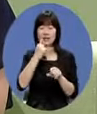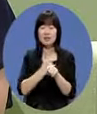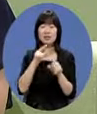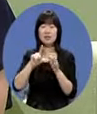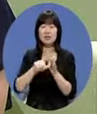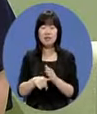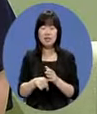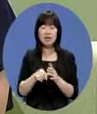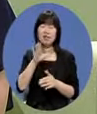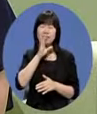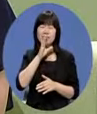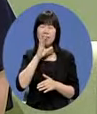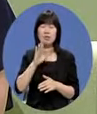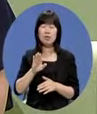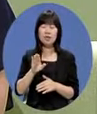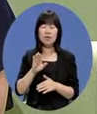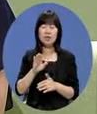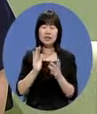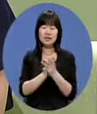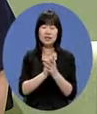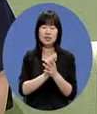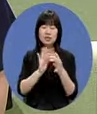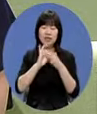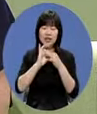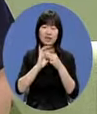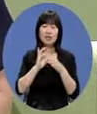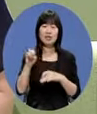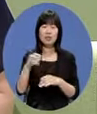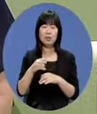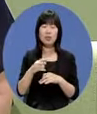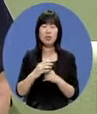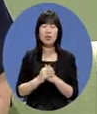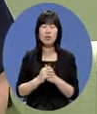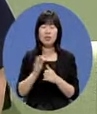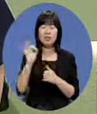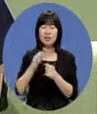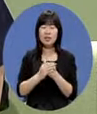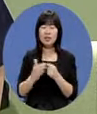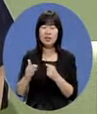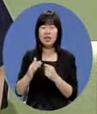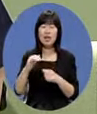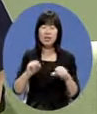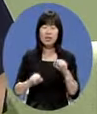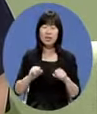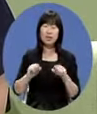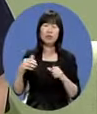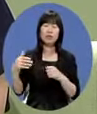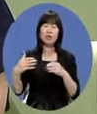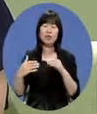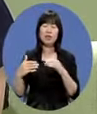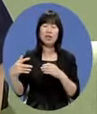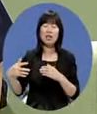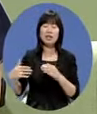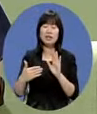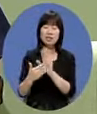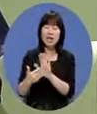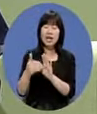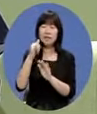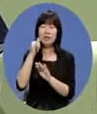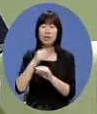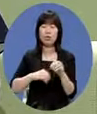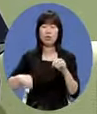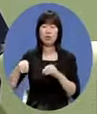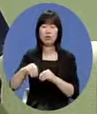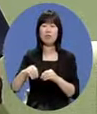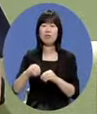있어서 사실은 이제 그 뭐 친구들하고의 관계 그다음에 이제 돈 때문에 못하는 부분 뭐 이런 부분 때문에 네. 아이들이